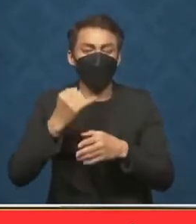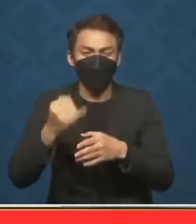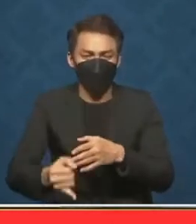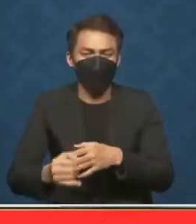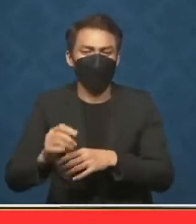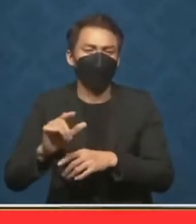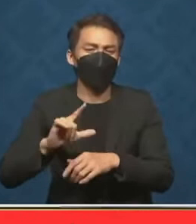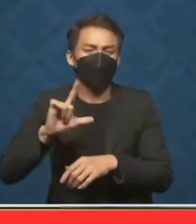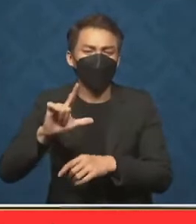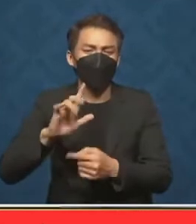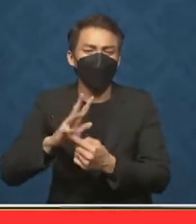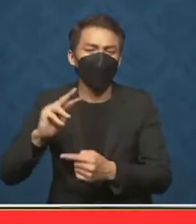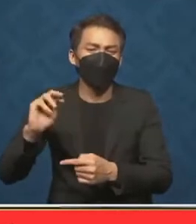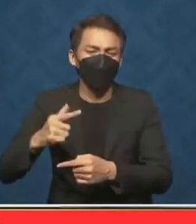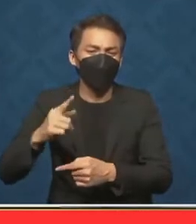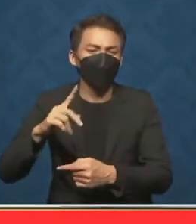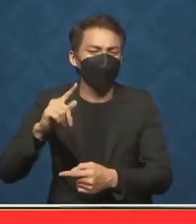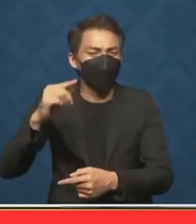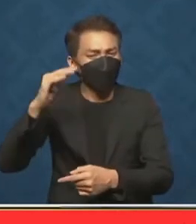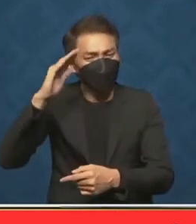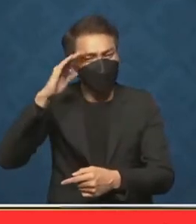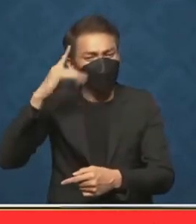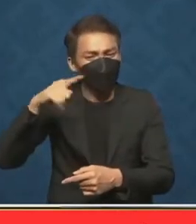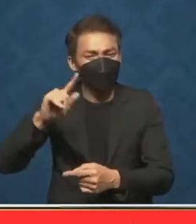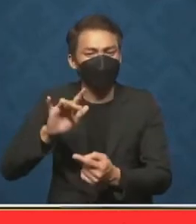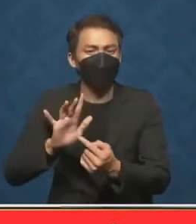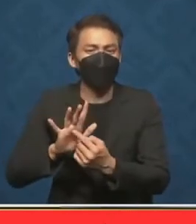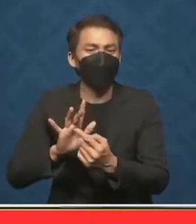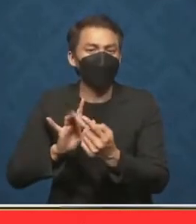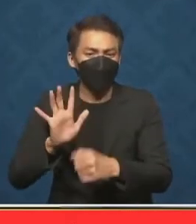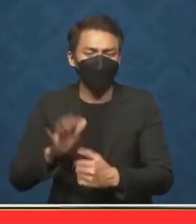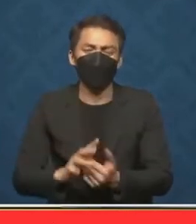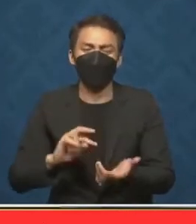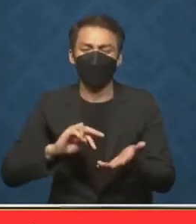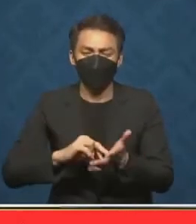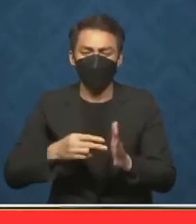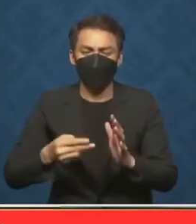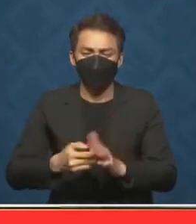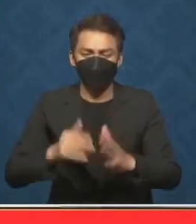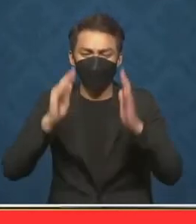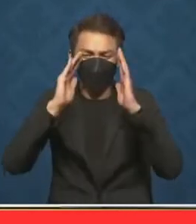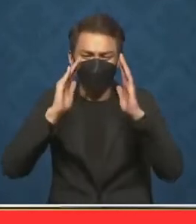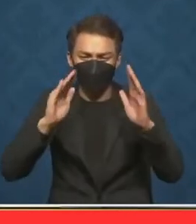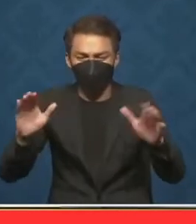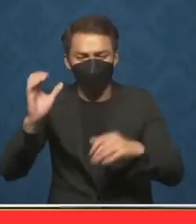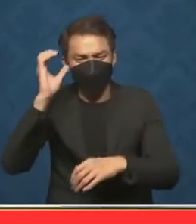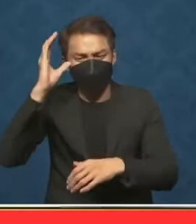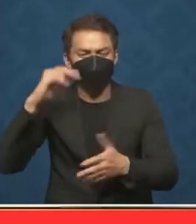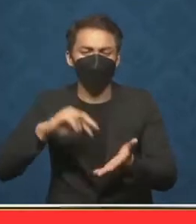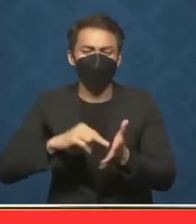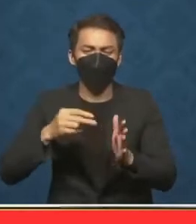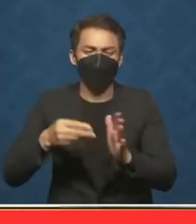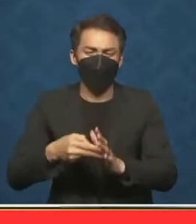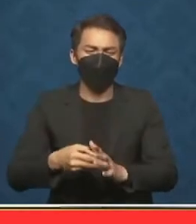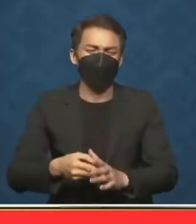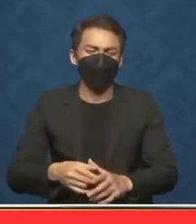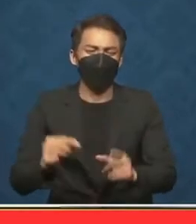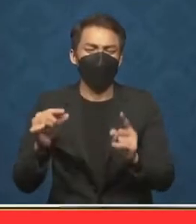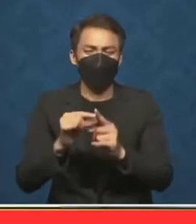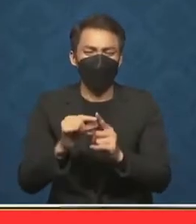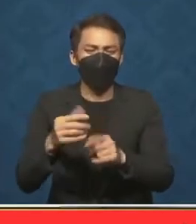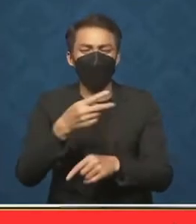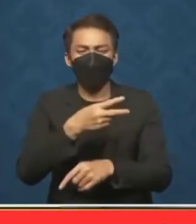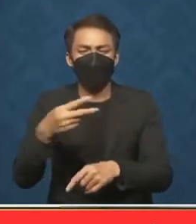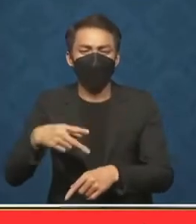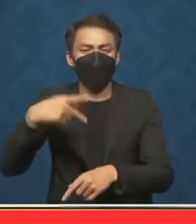ัขาดความรู้ ขาดคามสามารถขาดผส Cakeพน์ขาดวสัยถ้alandบ้านผมเรีกวาปึกครัสินค่าที่มาจะเกscษตก